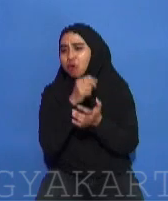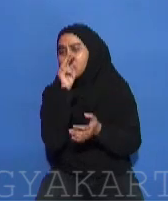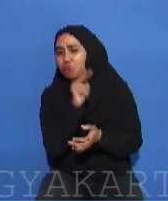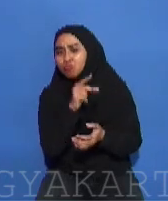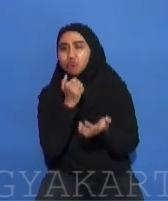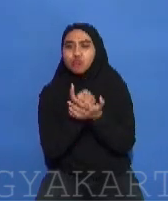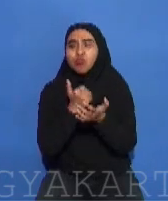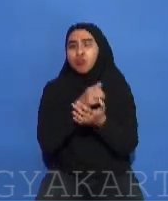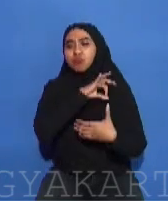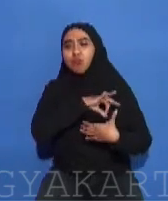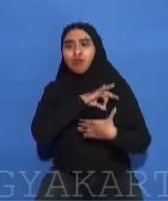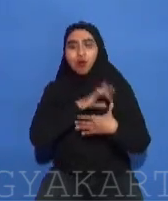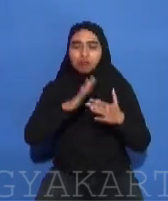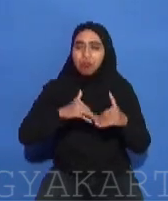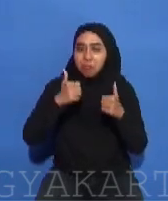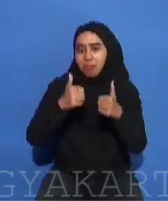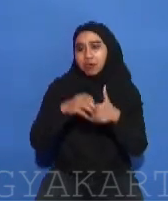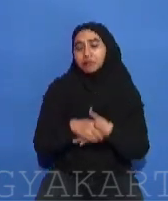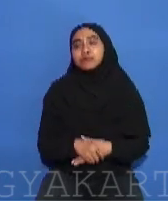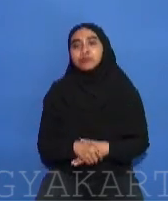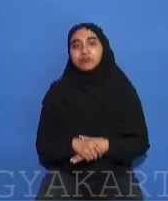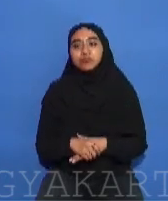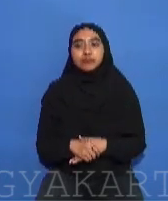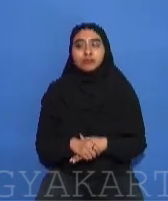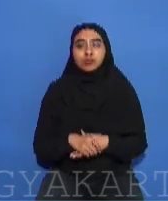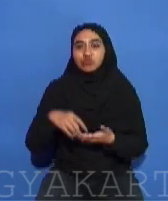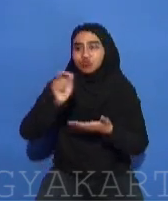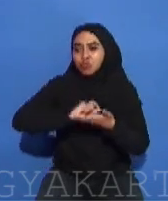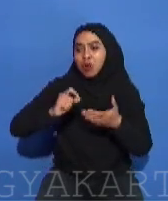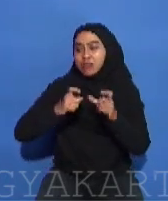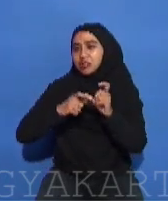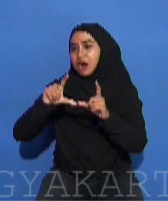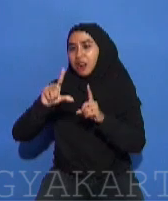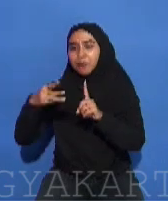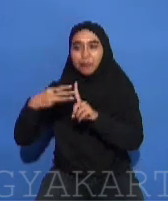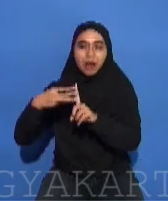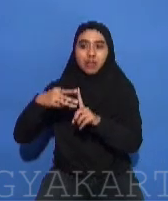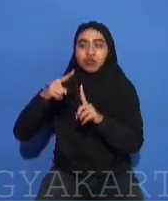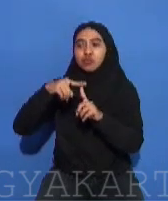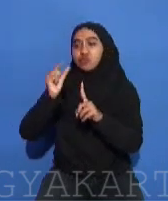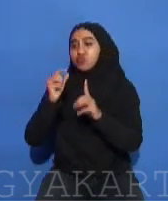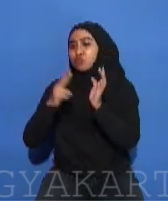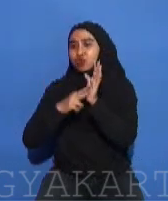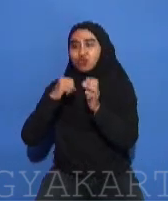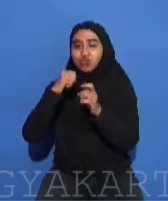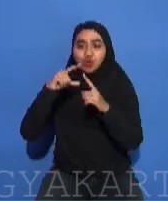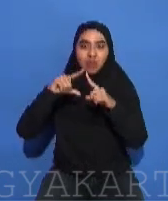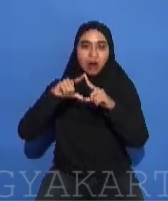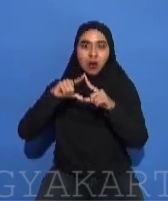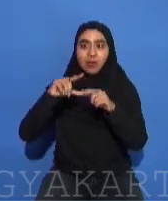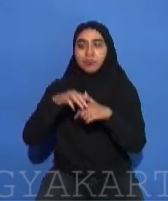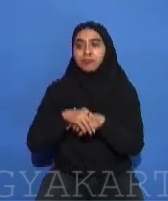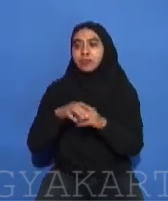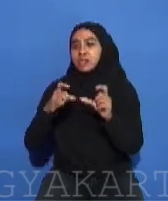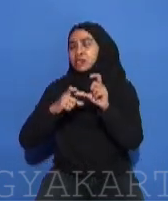ageng. Saking bab menika salajengipun Sekolah Luar Biasa SLB Tunas Sejahtera Seyegan Sleman tembayatan